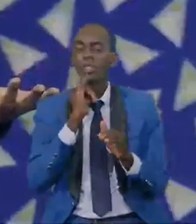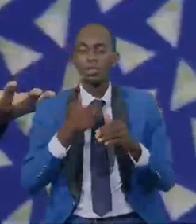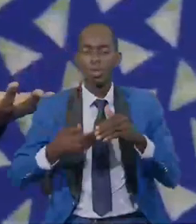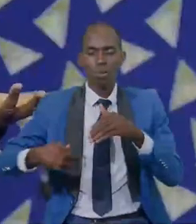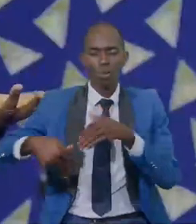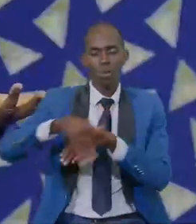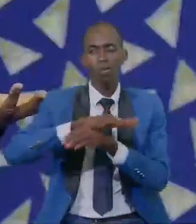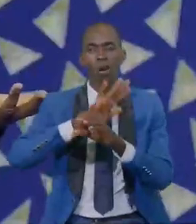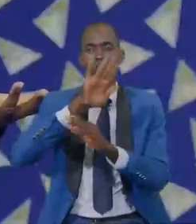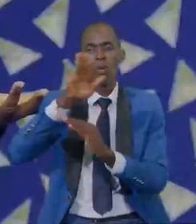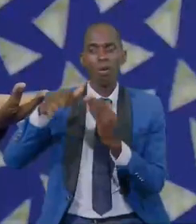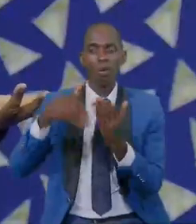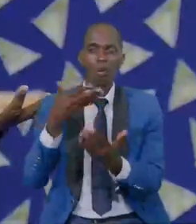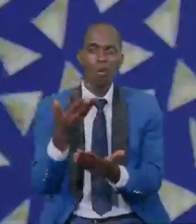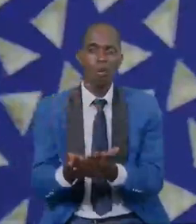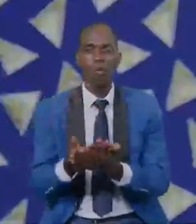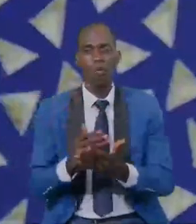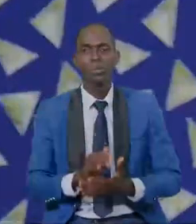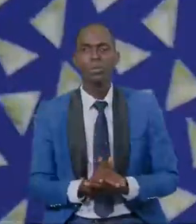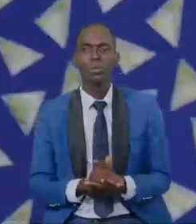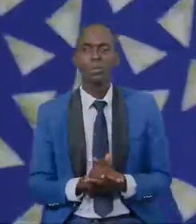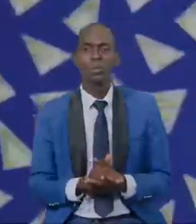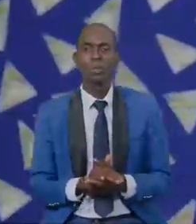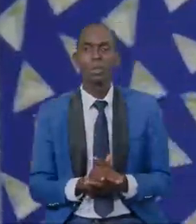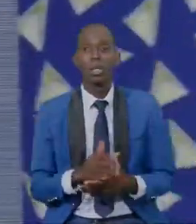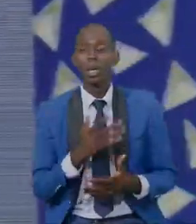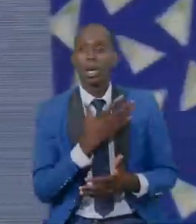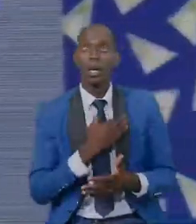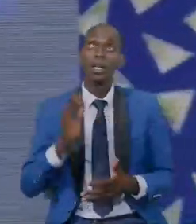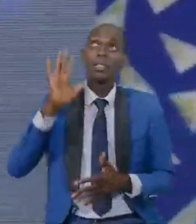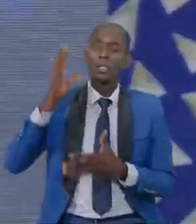Et sa bonté s'étend sur tout.